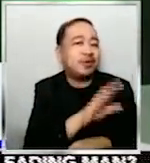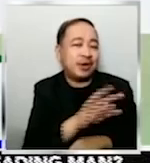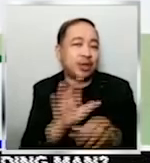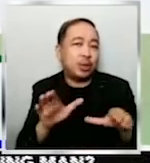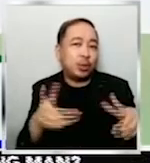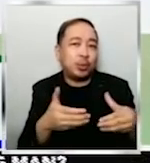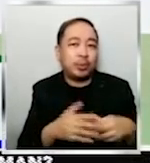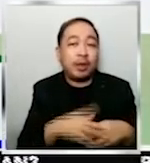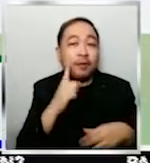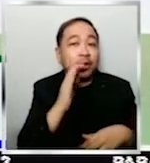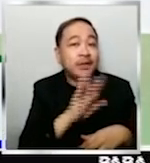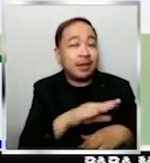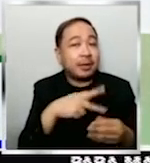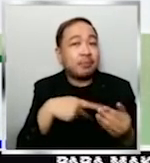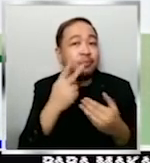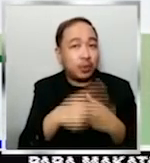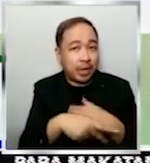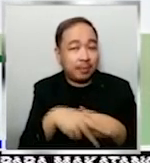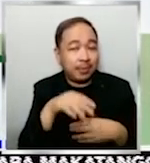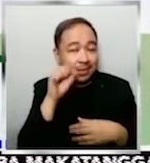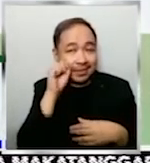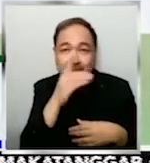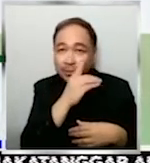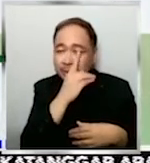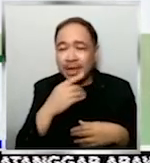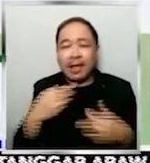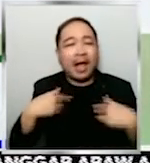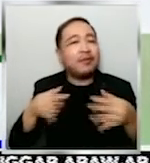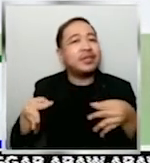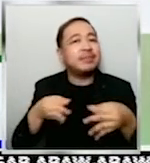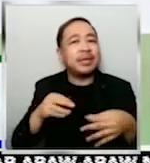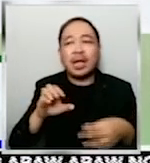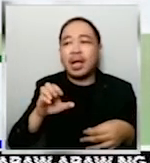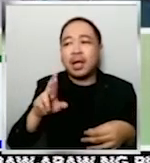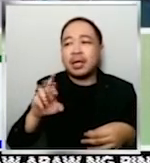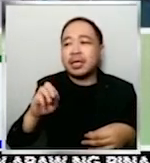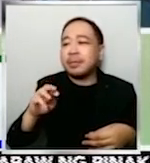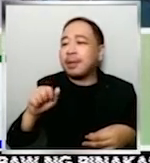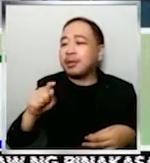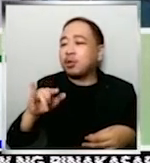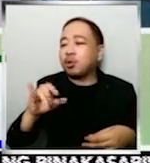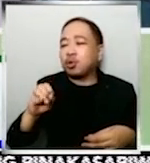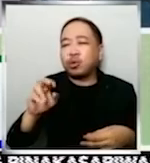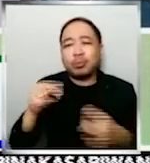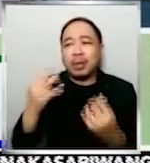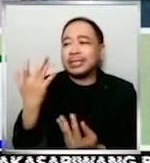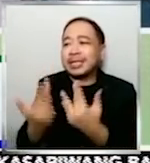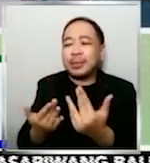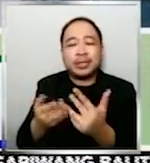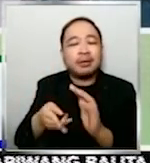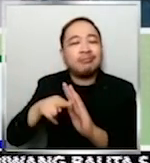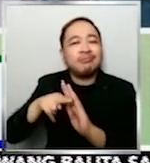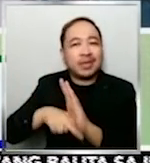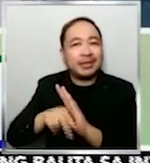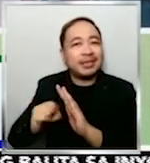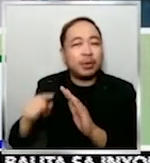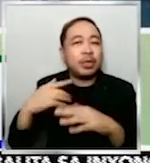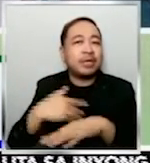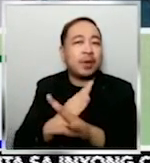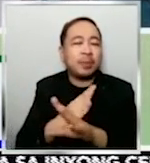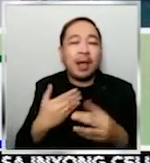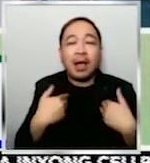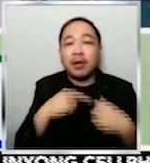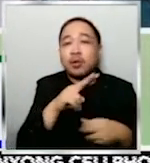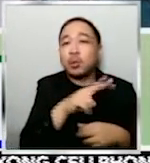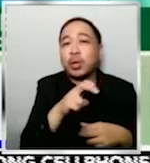media, binanggit ang crematorium na itinayo sa Davao ngayong pandemya. 291 na cadavers daw ang na-cremate noong